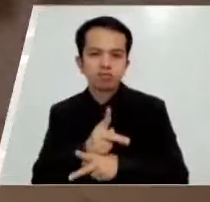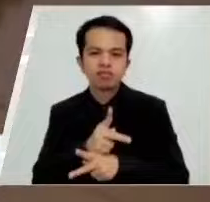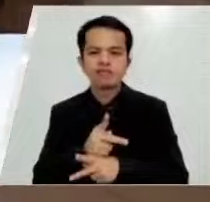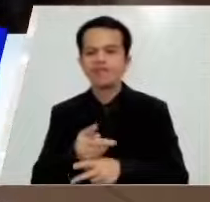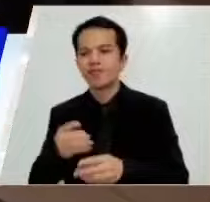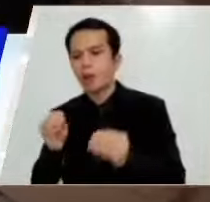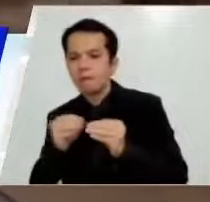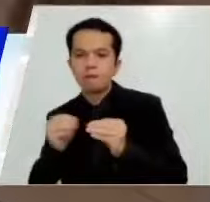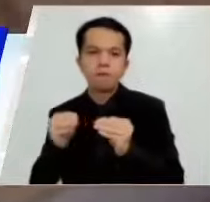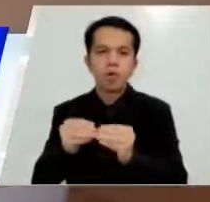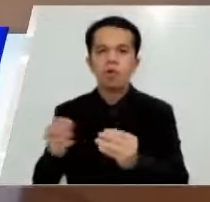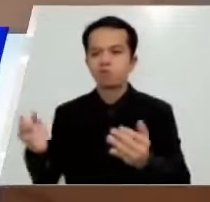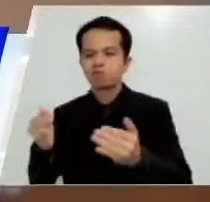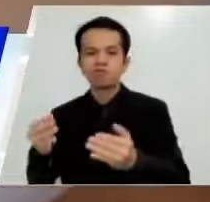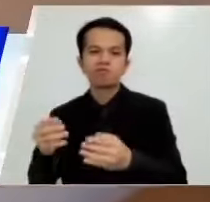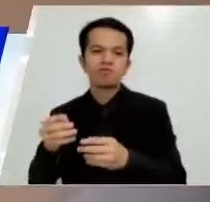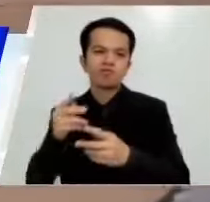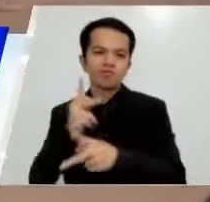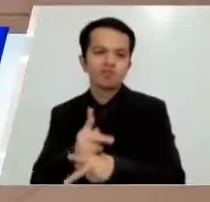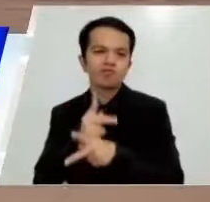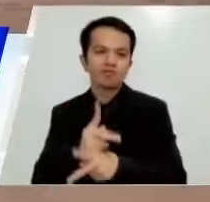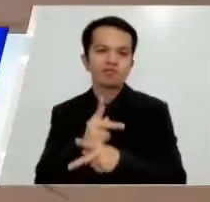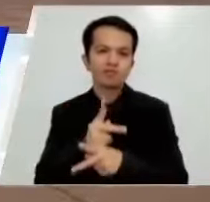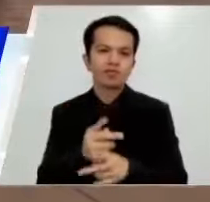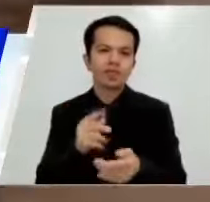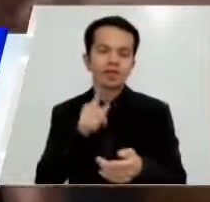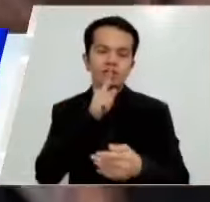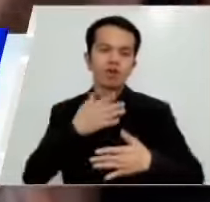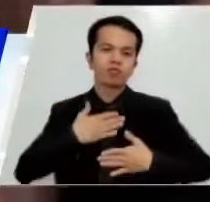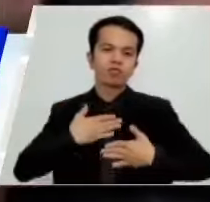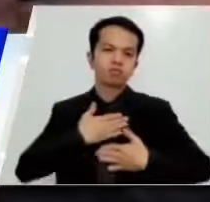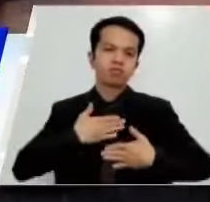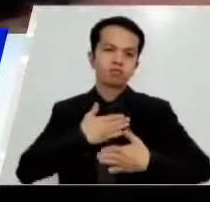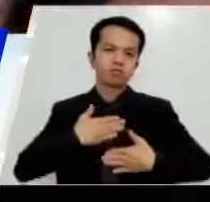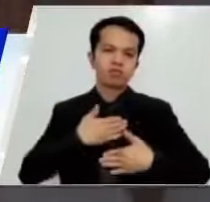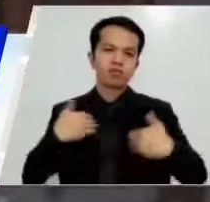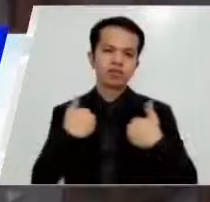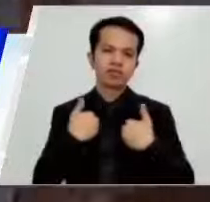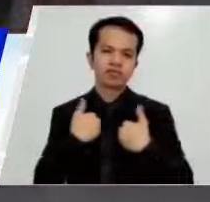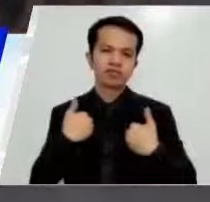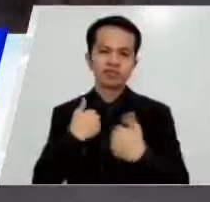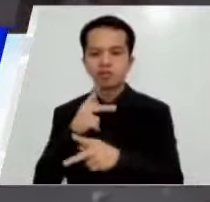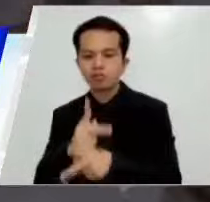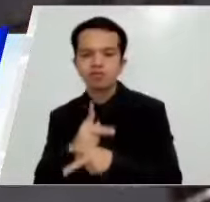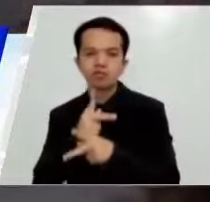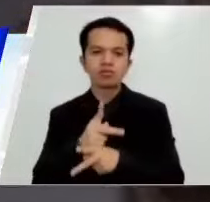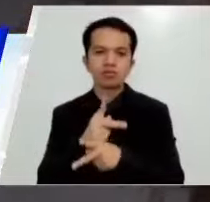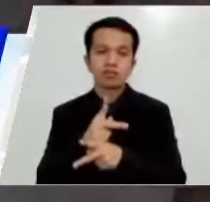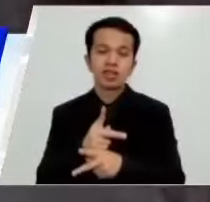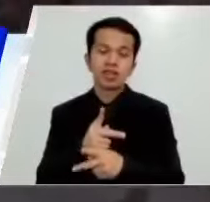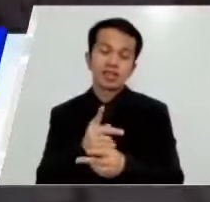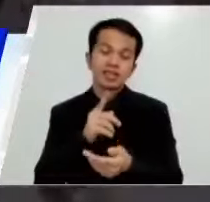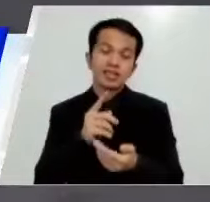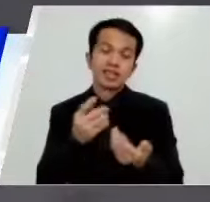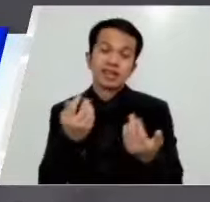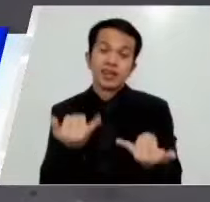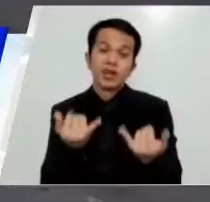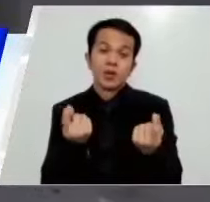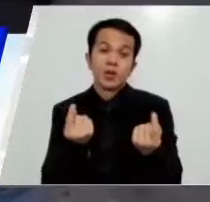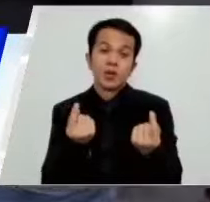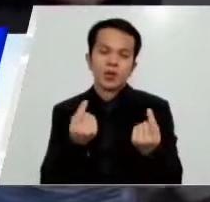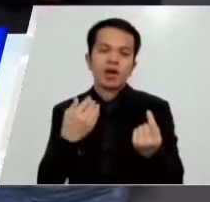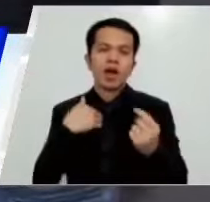hindi maipaliwanag na ligaya ang naibibigay sa kanya ng kanyang fur babies. Kaya nga ito, nagpagawa pa sila ng rooftop para